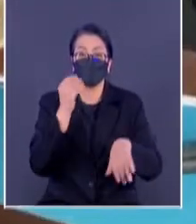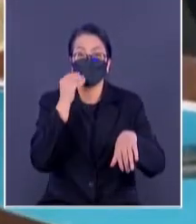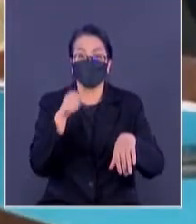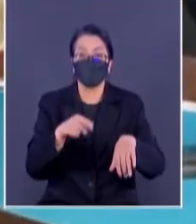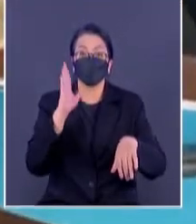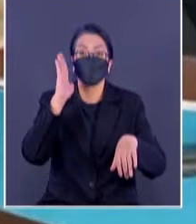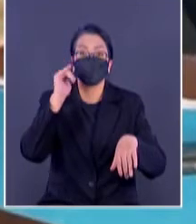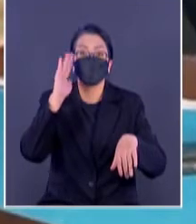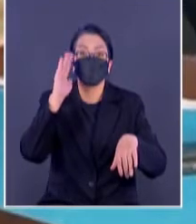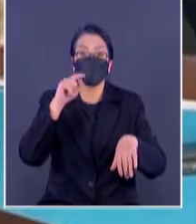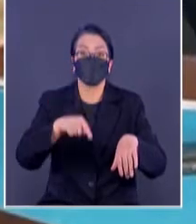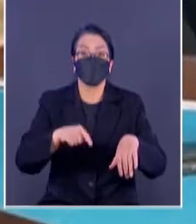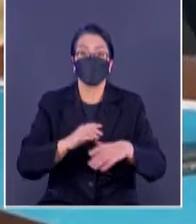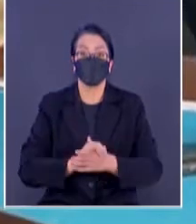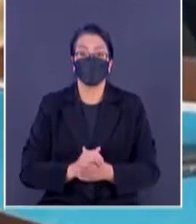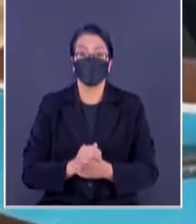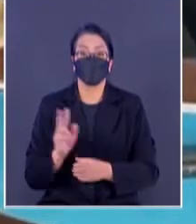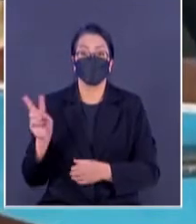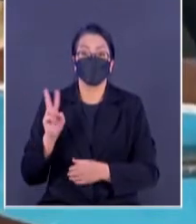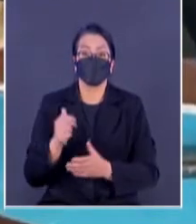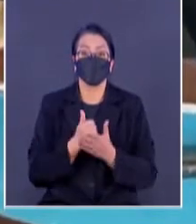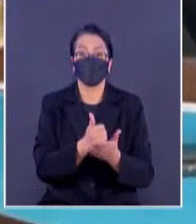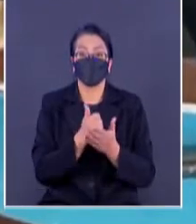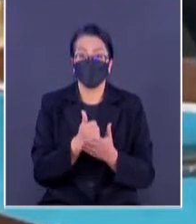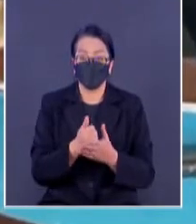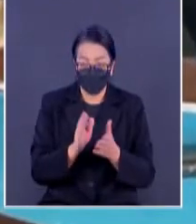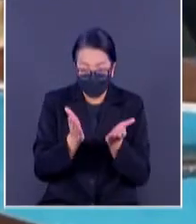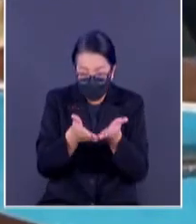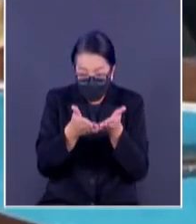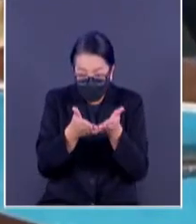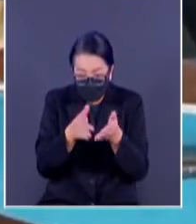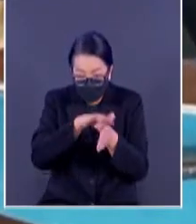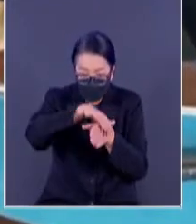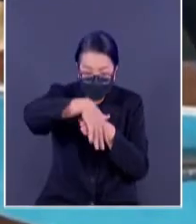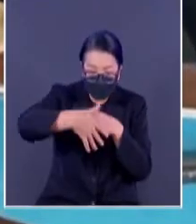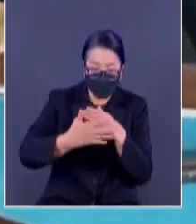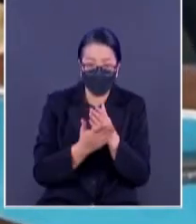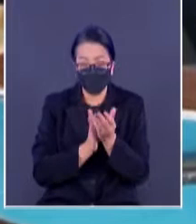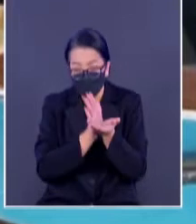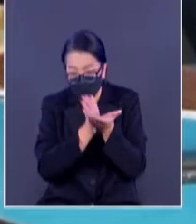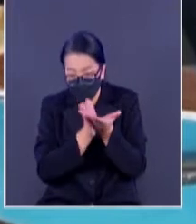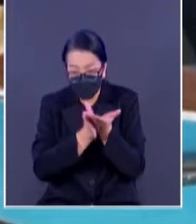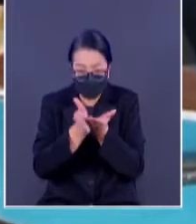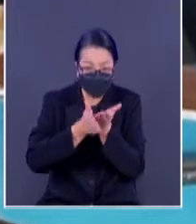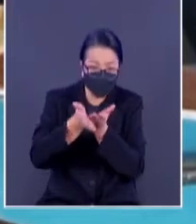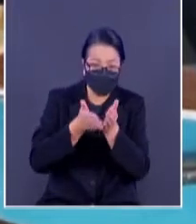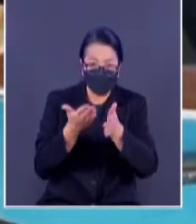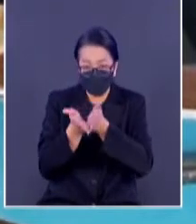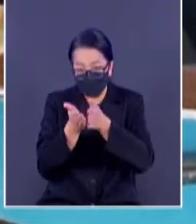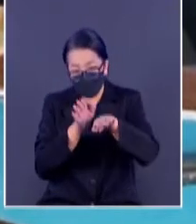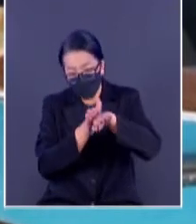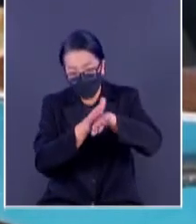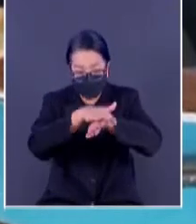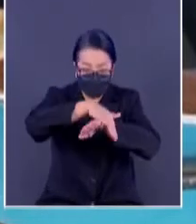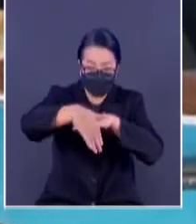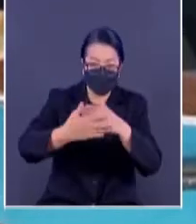บกับคุณพ่อนายอัมพลค่ะแล้วก็น้องหนึ่งกำลังช่วยกันนั่งประดิษฐ์เรืออีแปะเลยค่ะหรือว่าเรือสำราญนำเที่ยวที่ทำจากไ